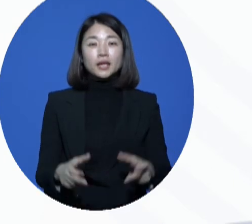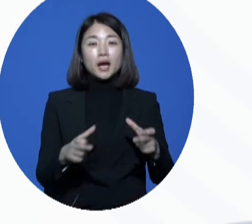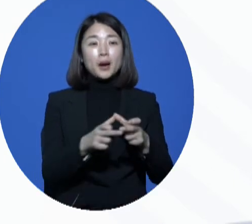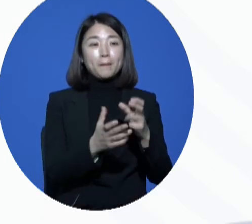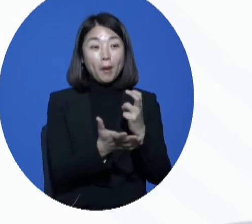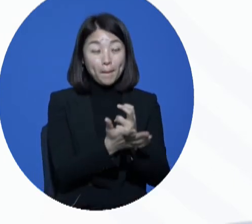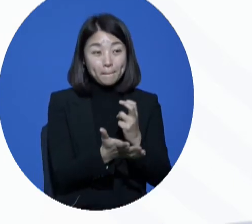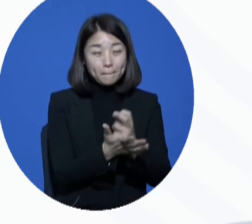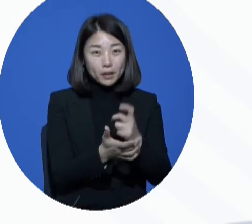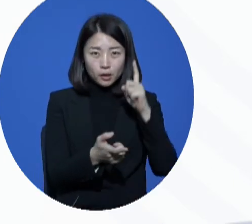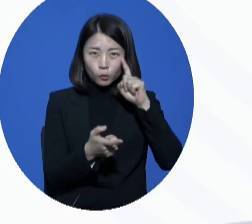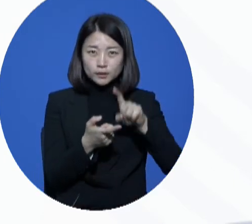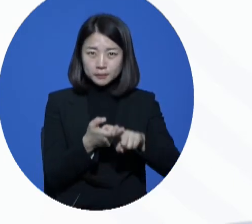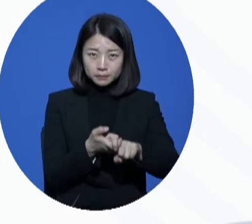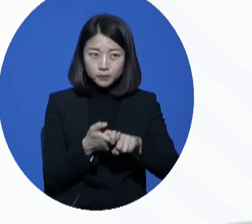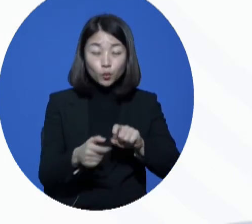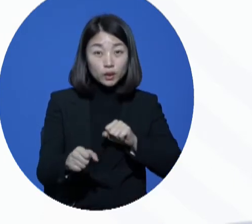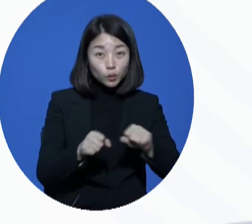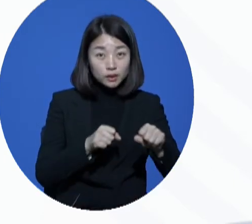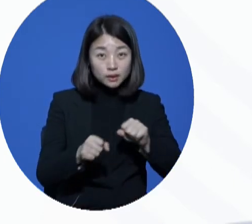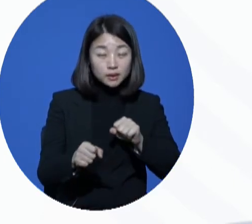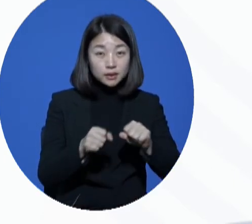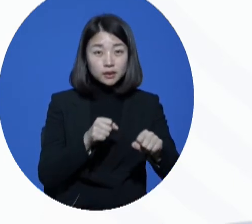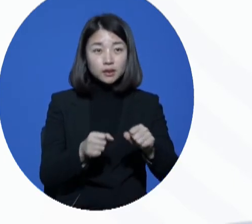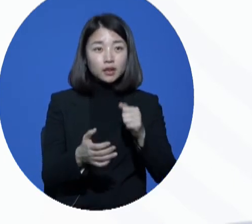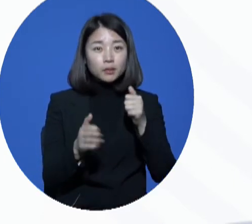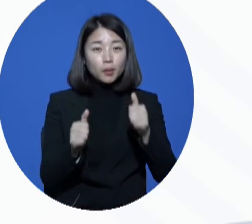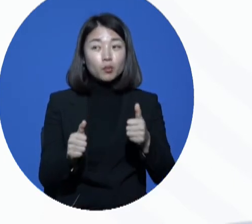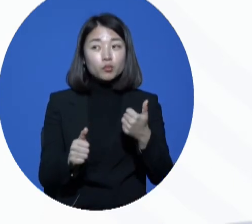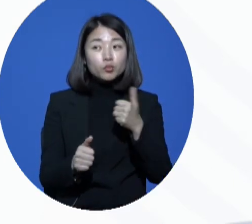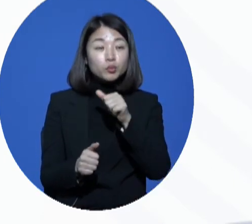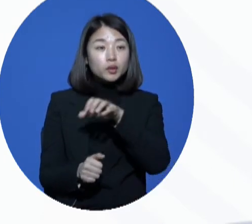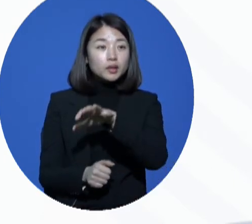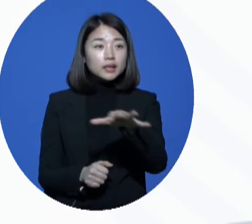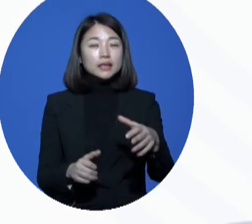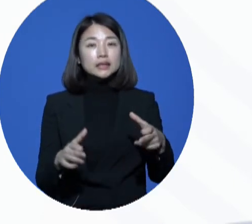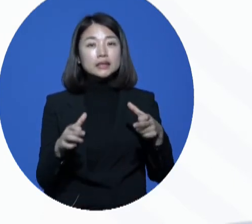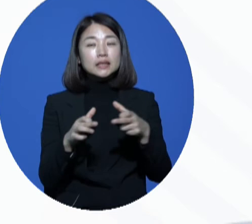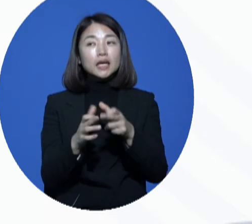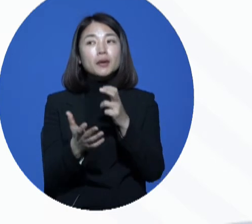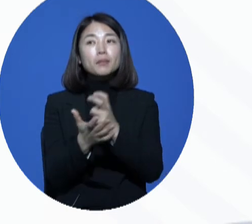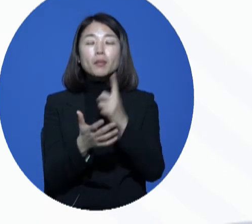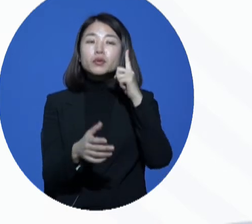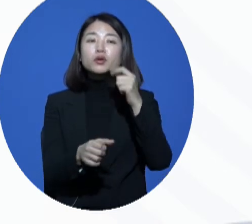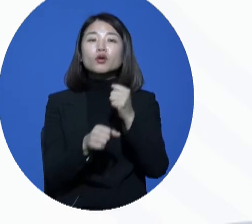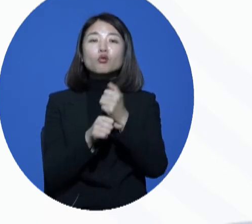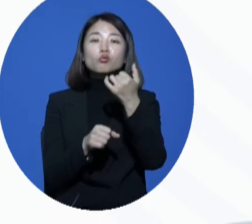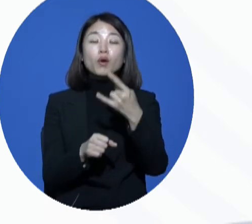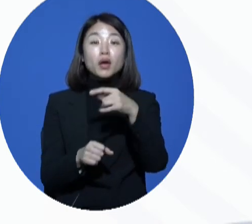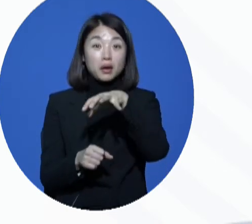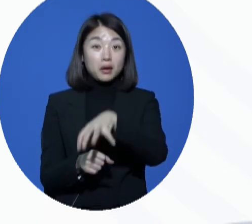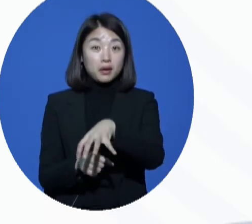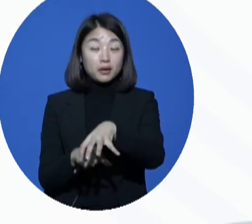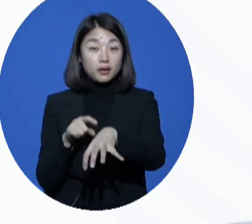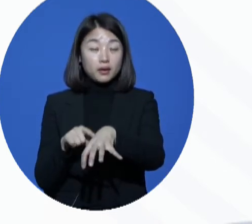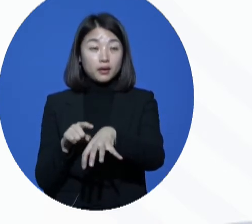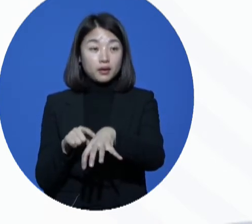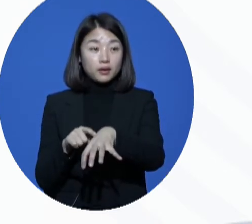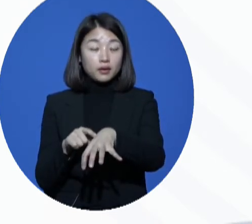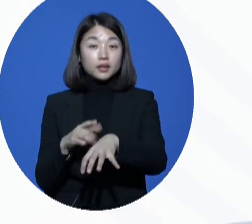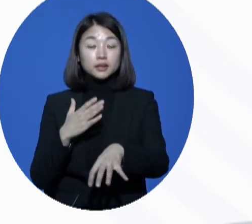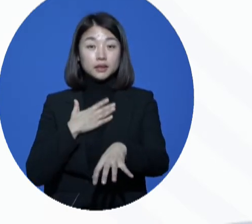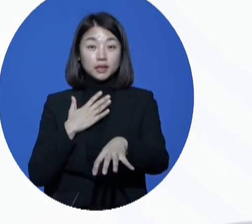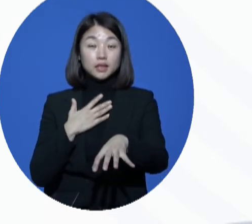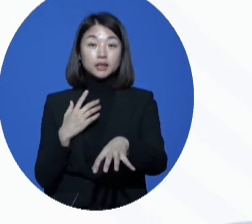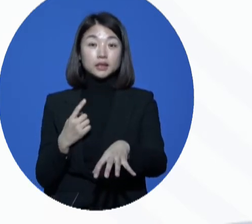장애인법에 관심을 가지고 활동하고 있는 법률가들이 모여 있는 장애인법 연구회가 있는데요. 여기와